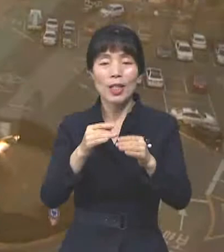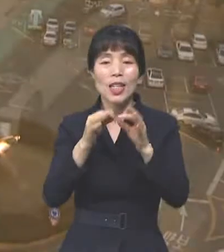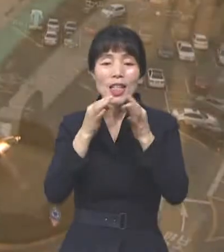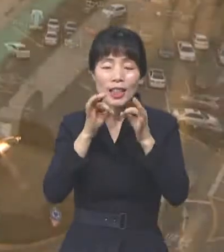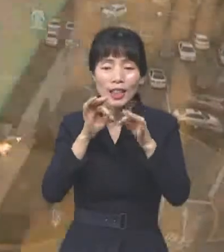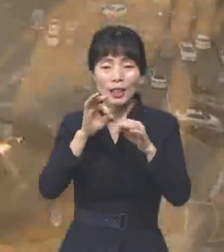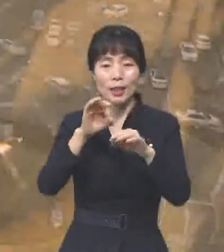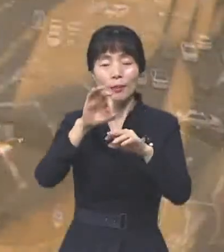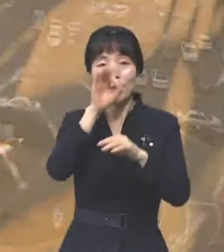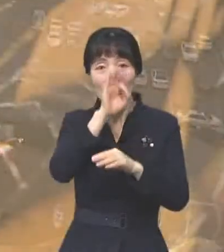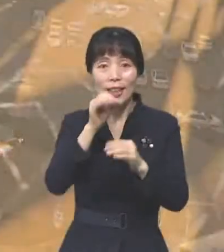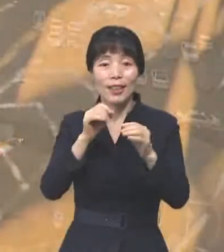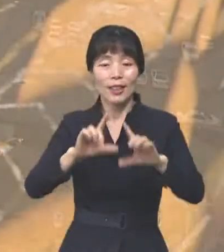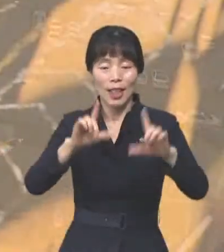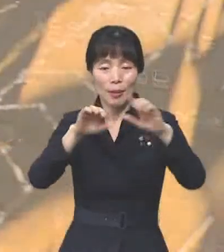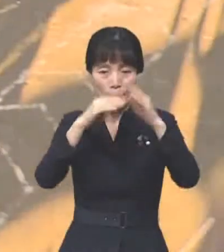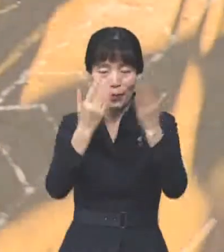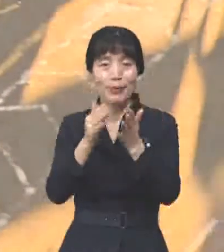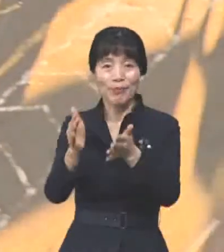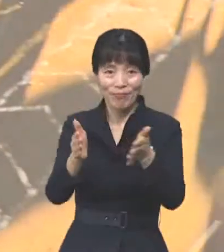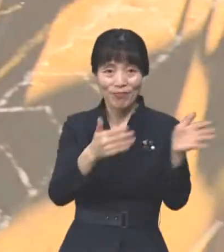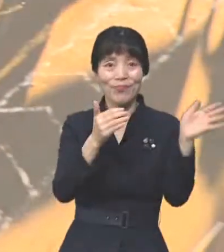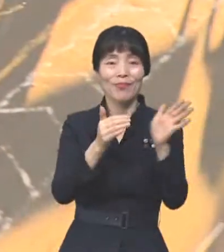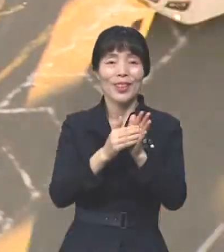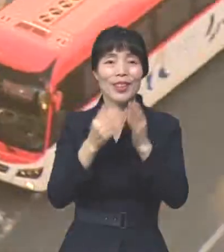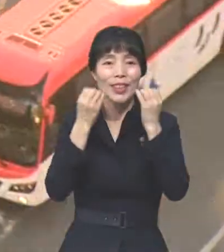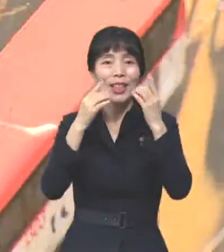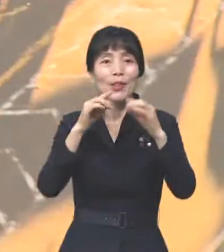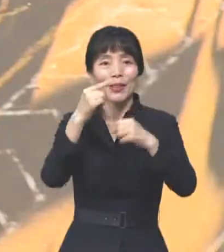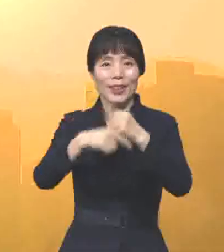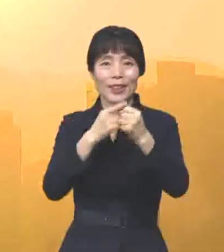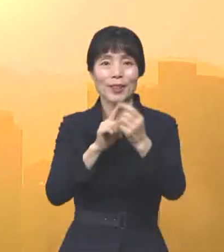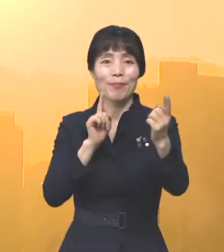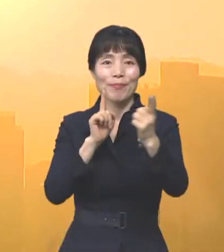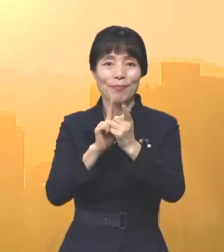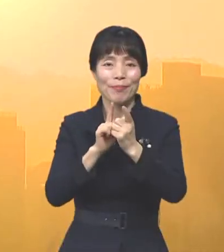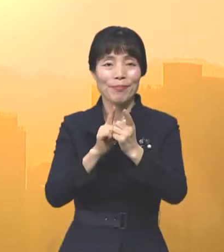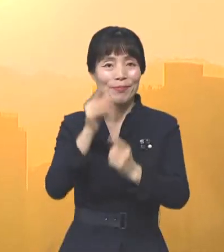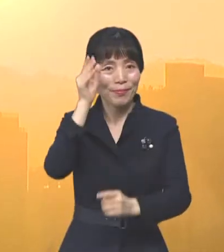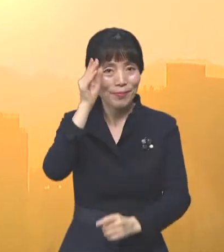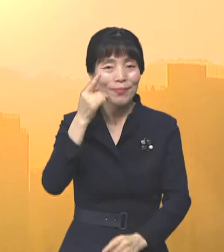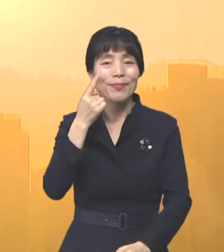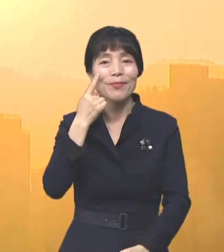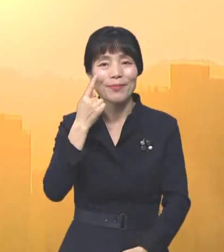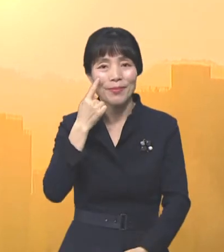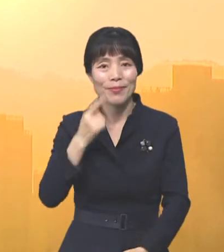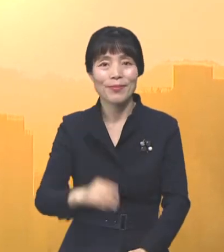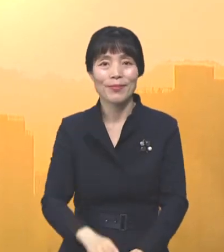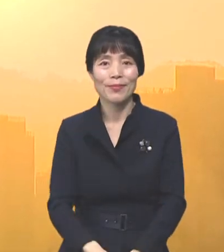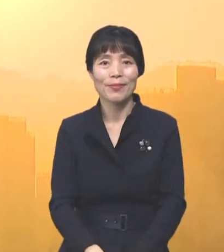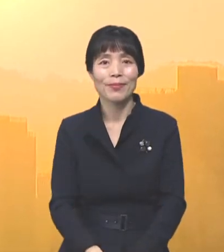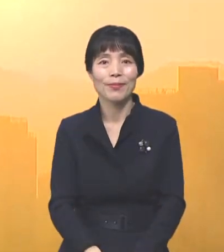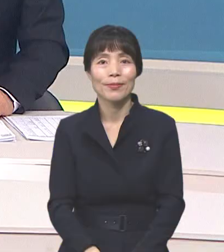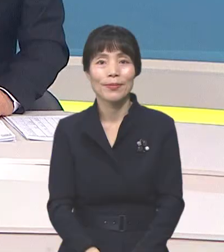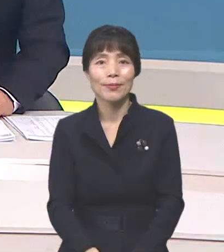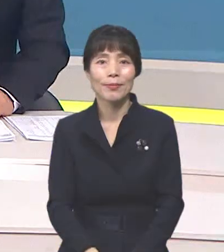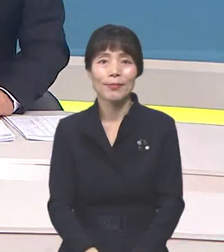보내고 새로운 희망을 꿈꾸며 행복한 한 해가 되길 기원해봅니다. 티브로드 뉴스 권예솔입니다.